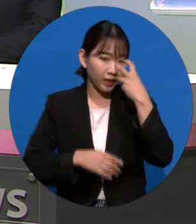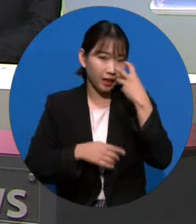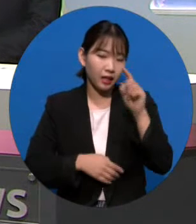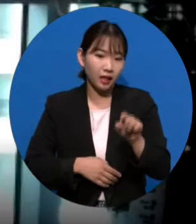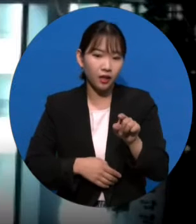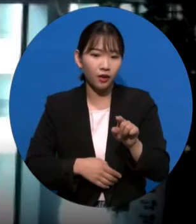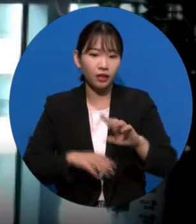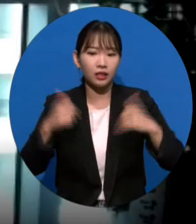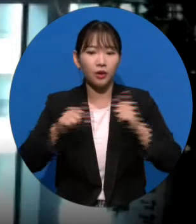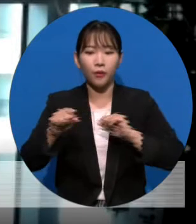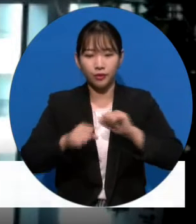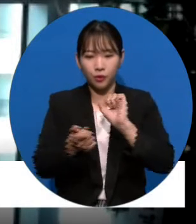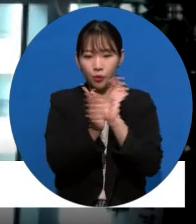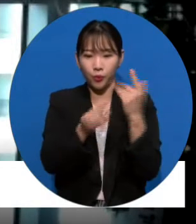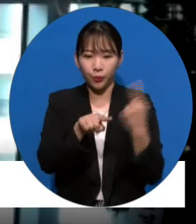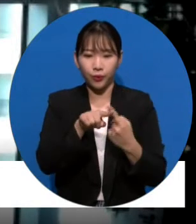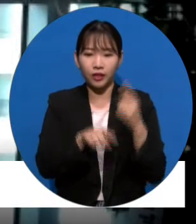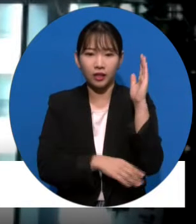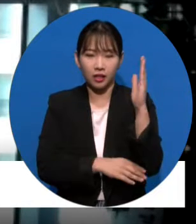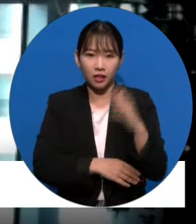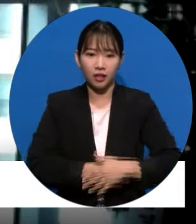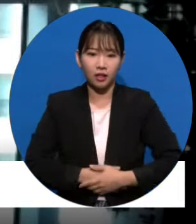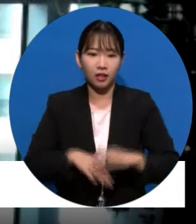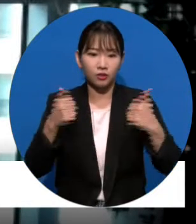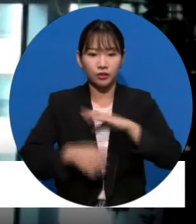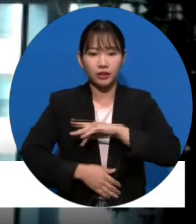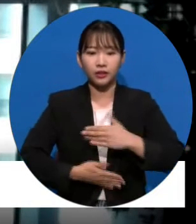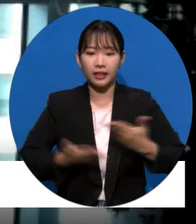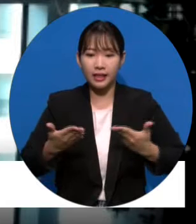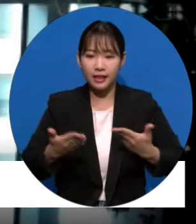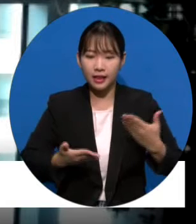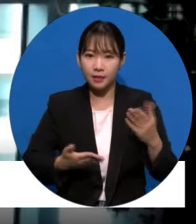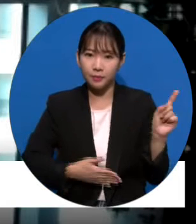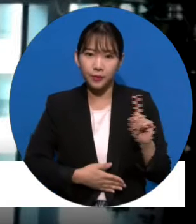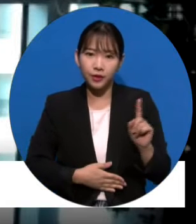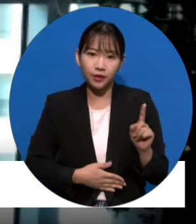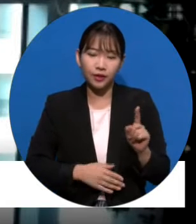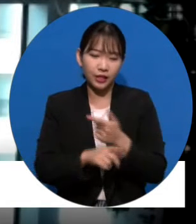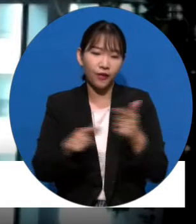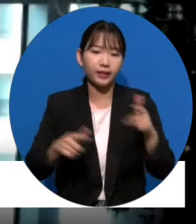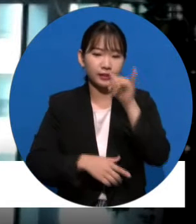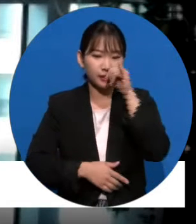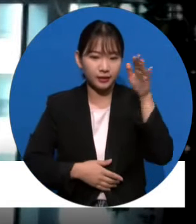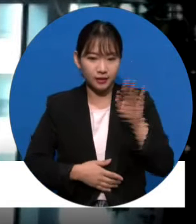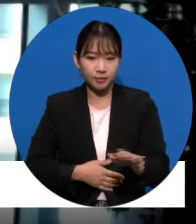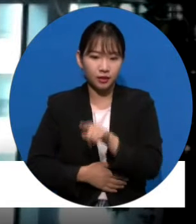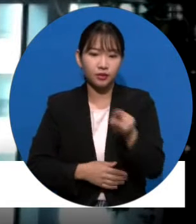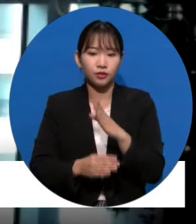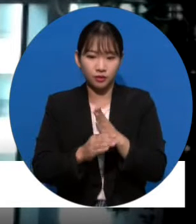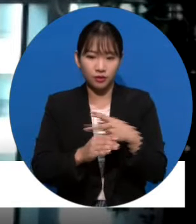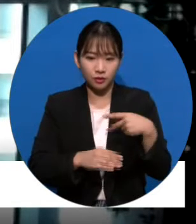국정감사는 뭐 의정활동의 꽃이라고 얘기를 합니다. 국회의원의 역할이 여러 가지가 있습니다만은